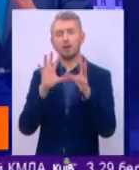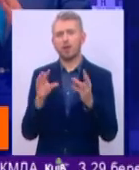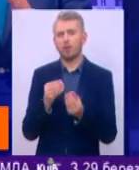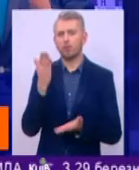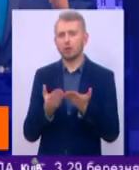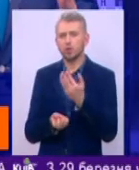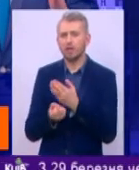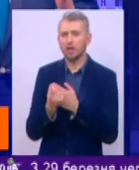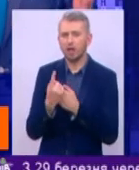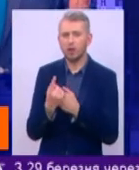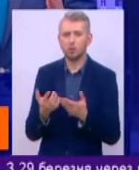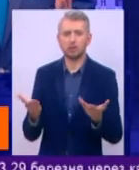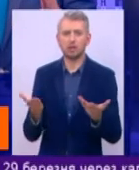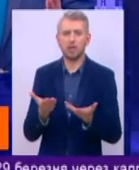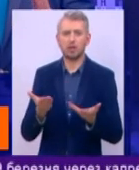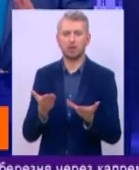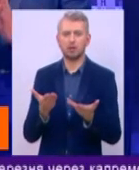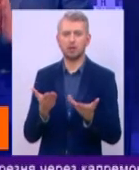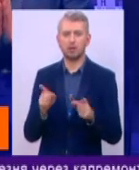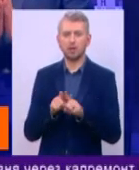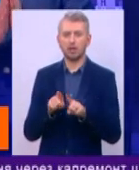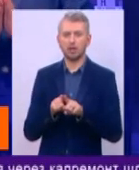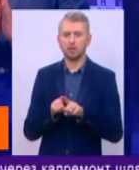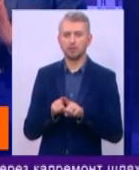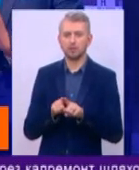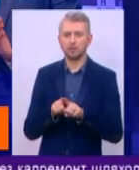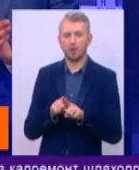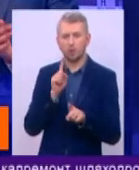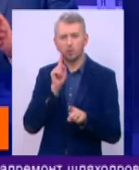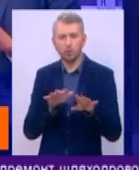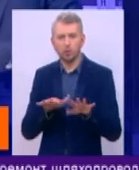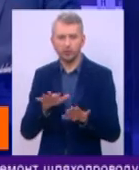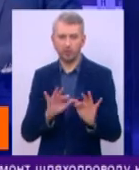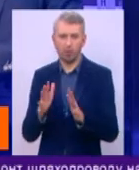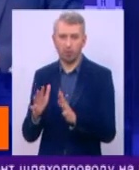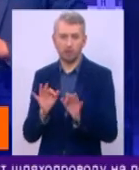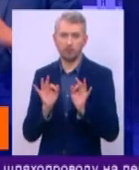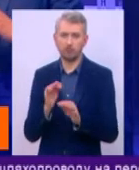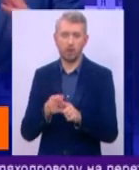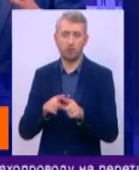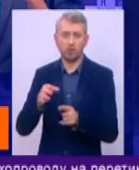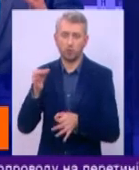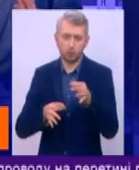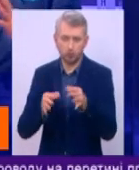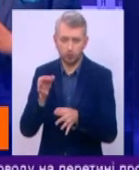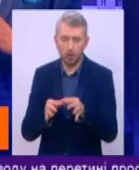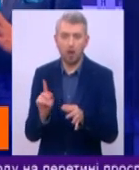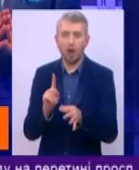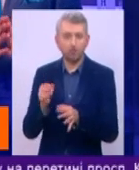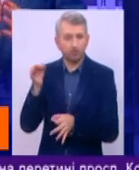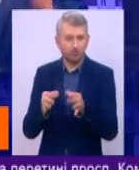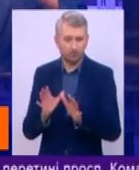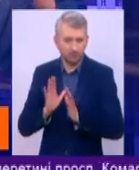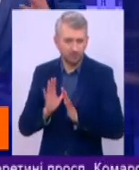якщо виникають якісь такі сумнівні моменти, ну, звичайно, це суд. Але щоб до цього не